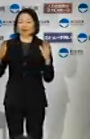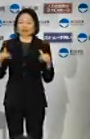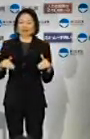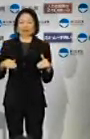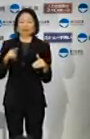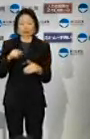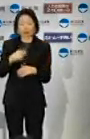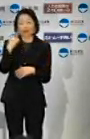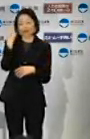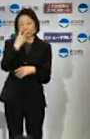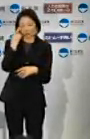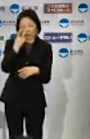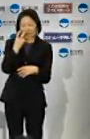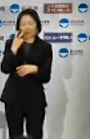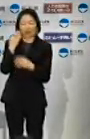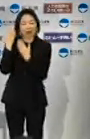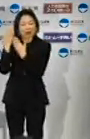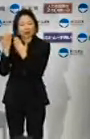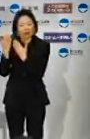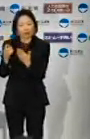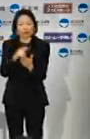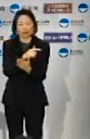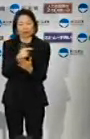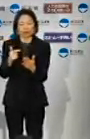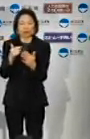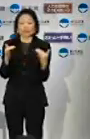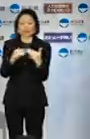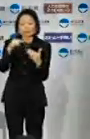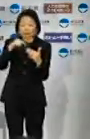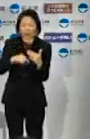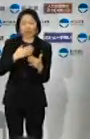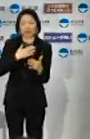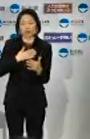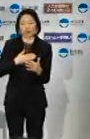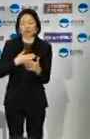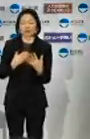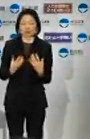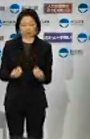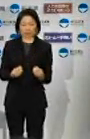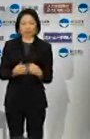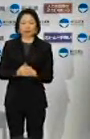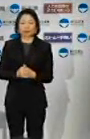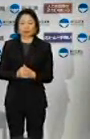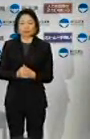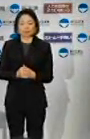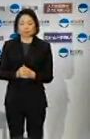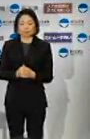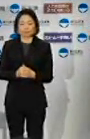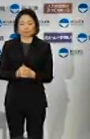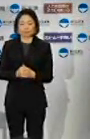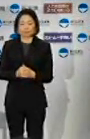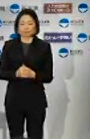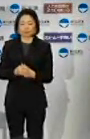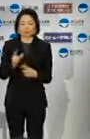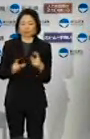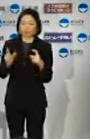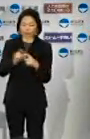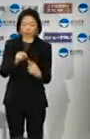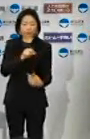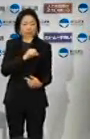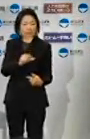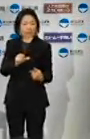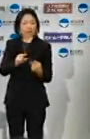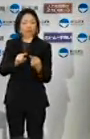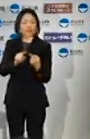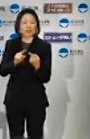ート調査やそれからその議論の中から分かってきたところでありますけれども、まさにこうもっと積極的